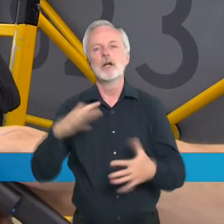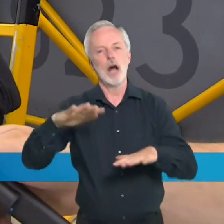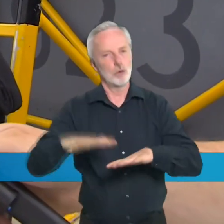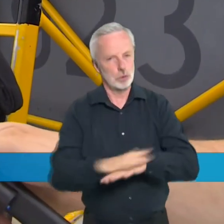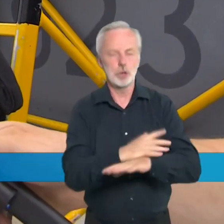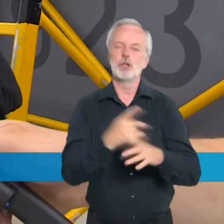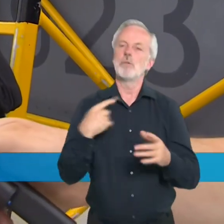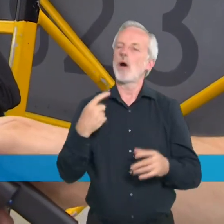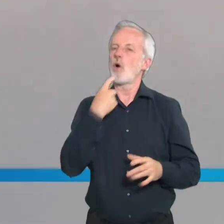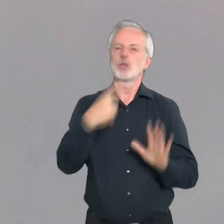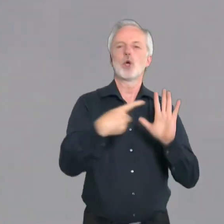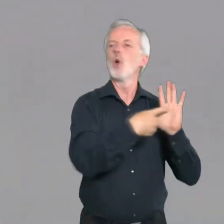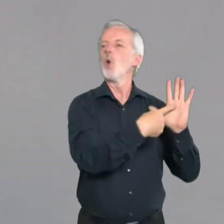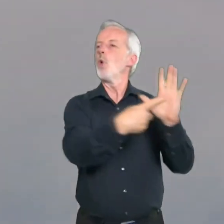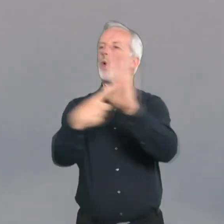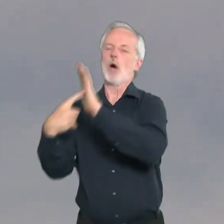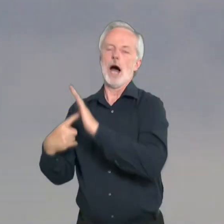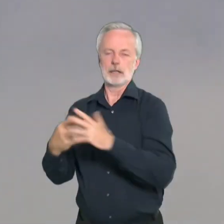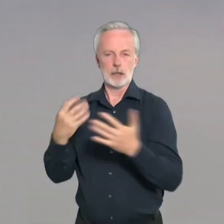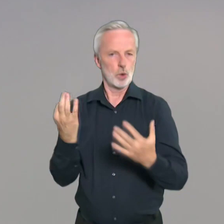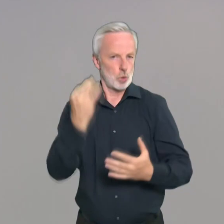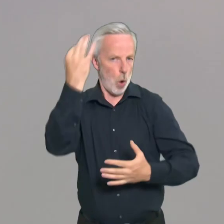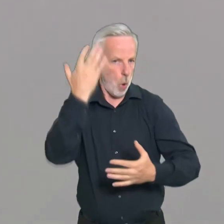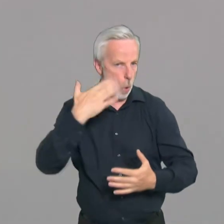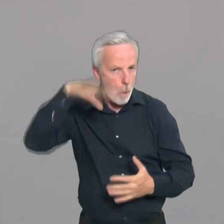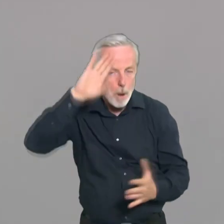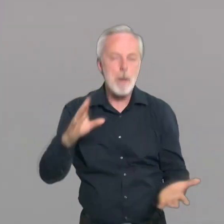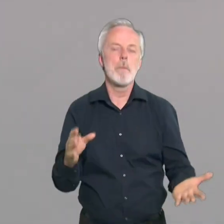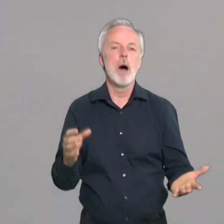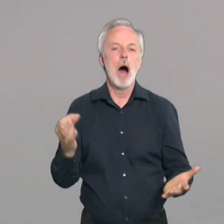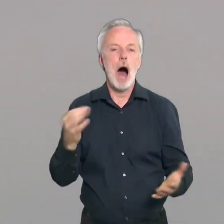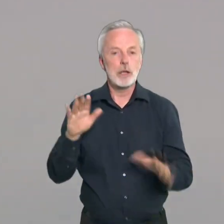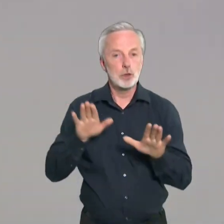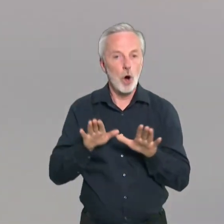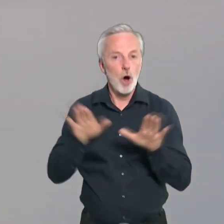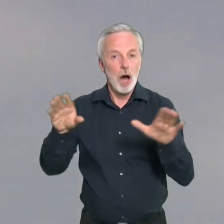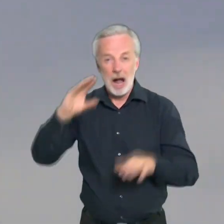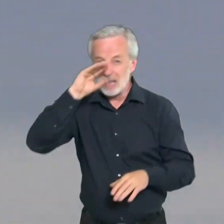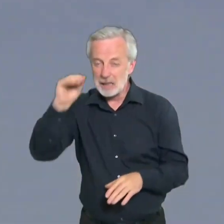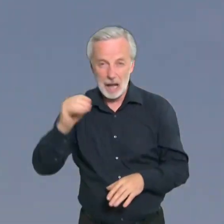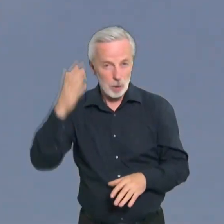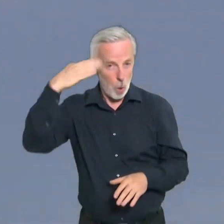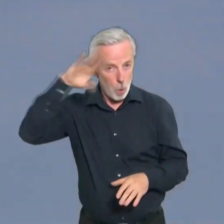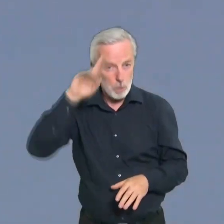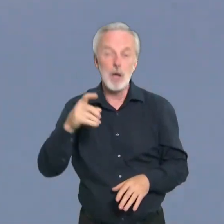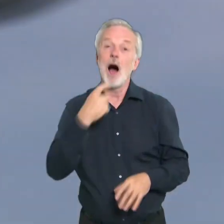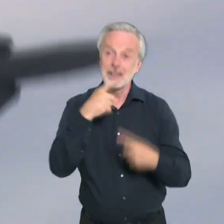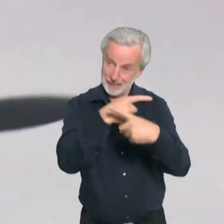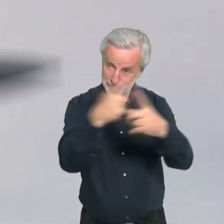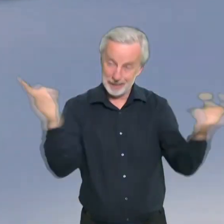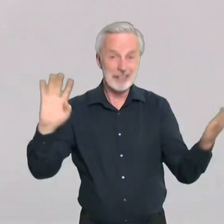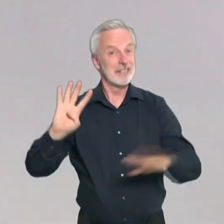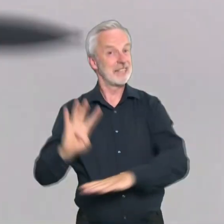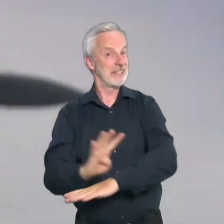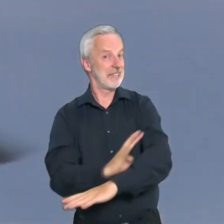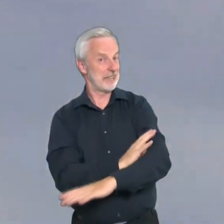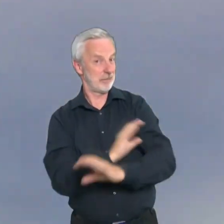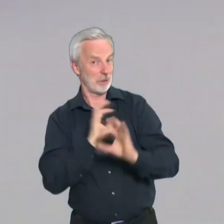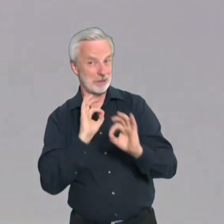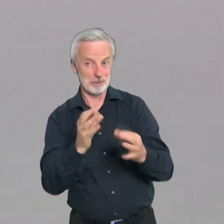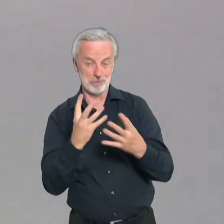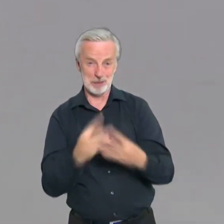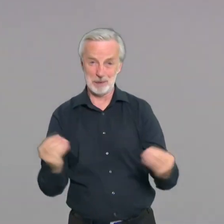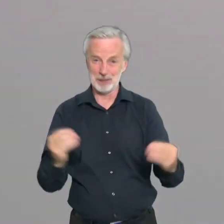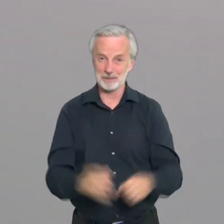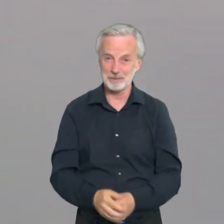divákům, co dokážu já jako svoje maximum a co dokáže i letoun. A chci, aby si to jak diváci užili, tak aby to bylo i zážitek pro mě samotného. Ten